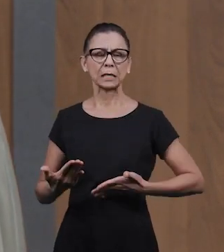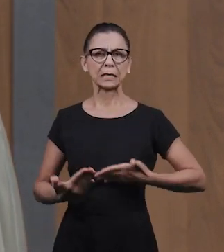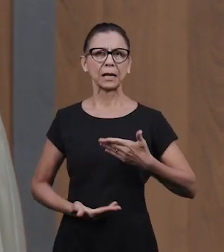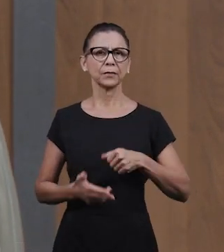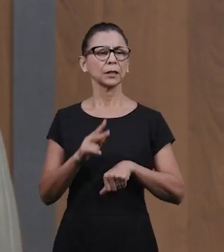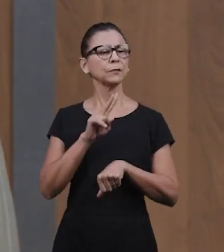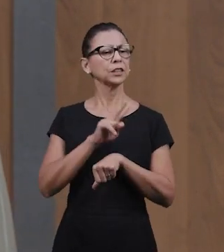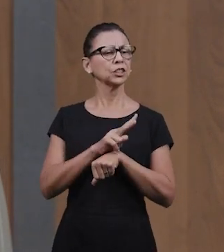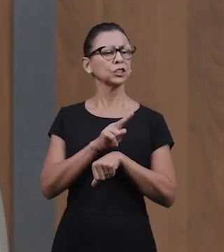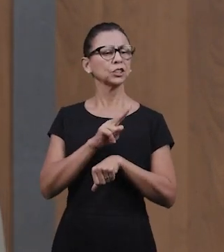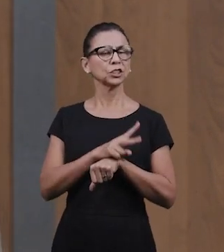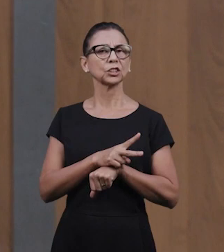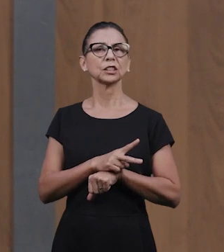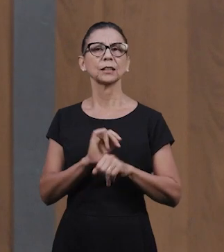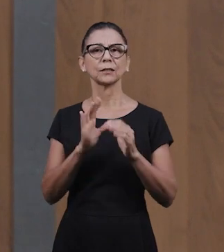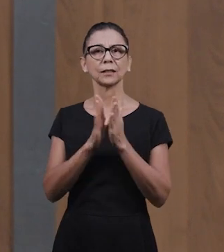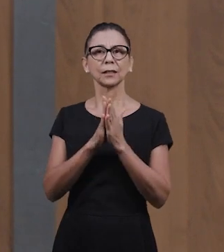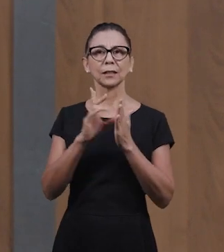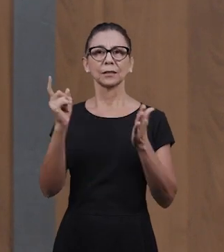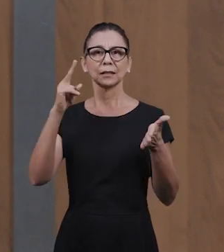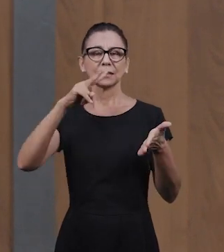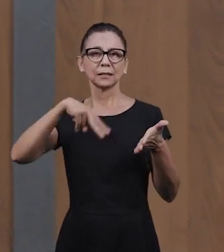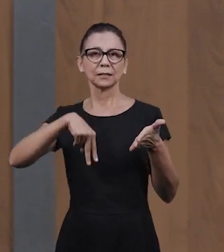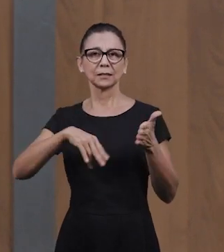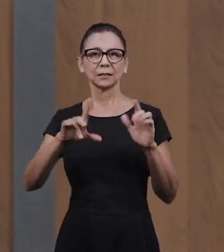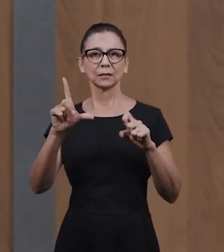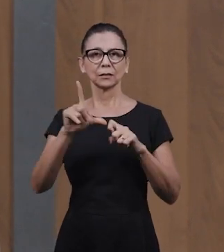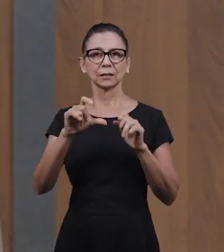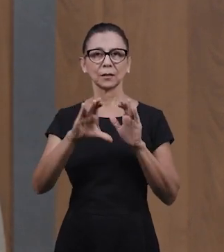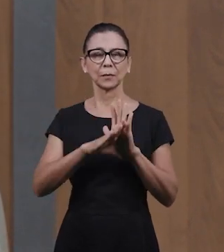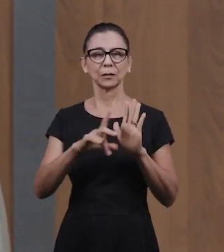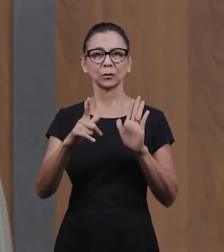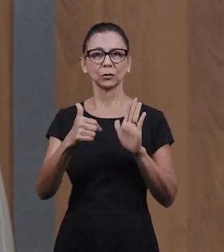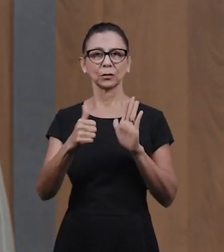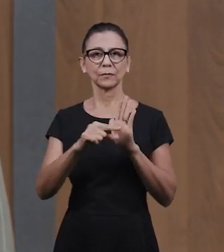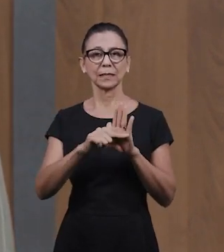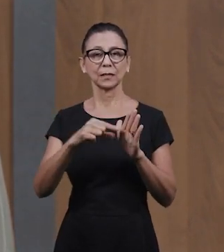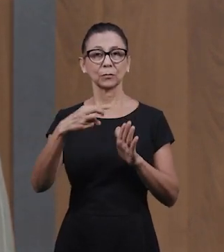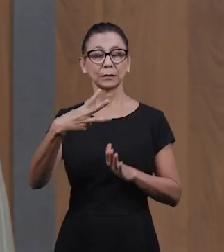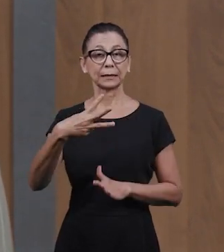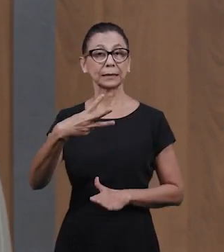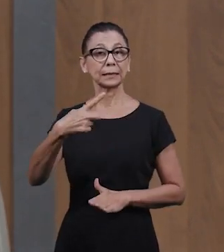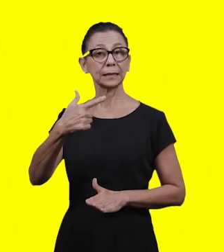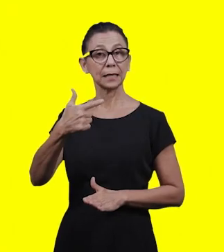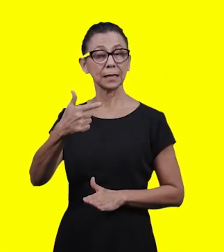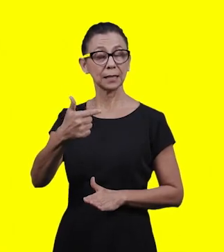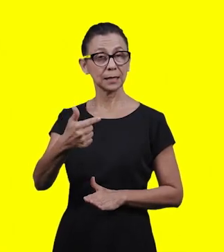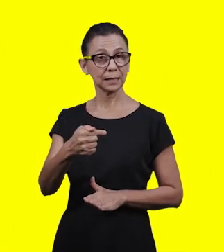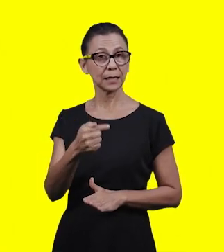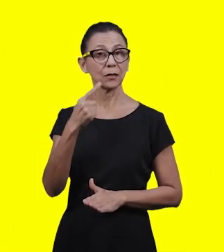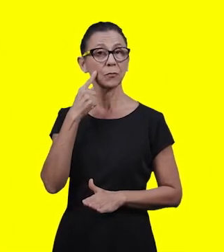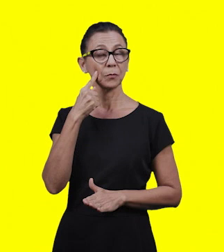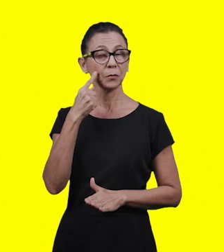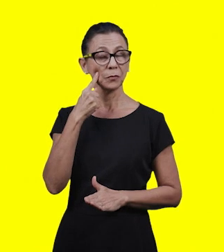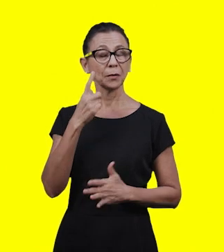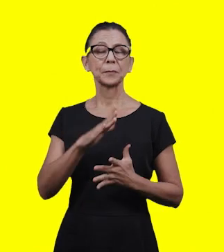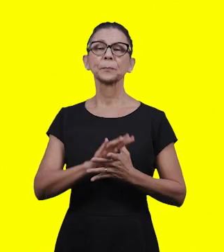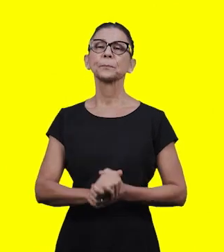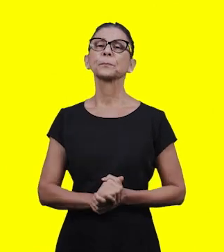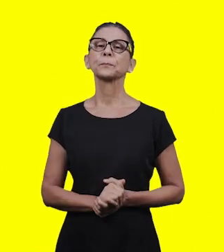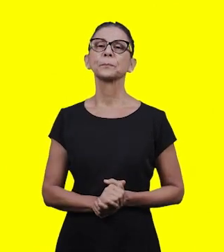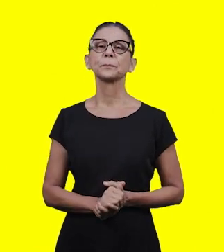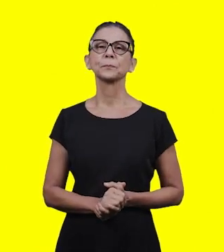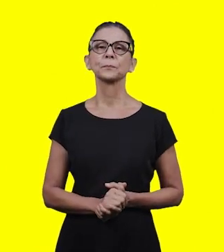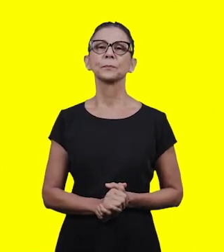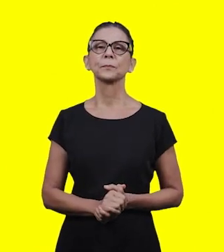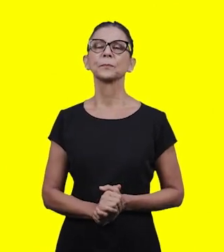étude portera sur la parabole du serviteur vigilant. Nous allons lire la Bible en Luc chapitre 12, verset